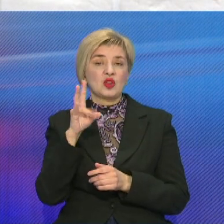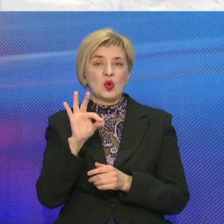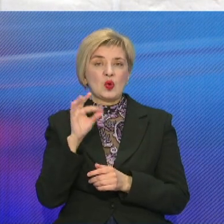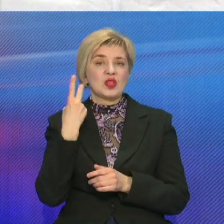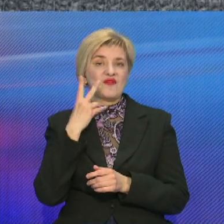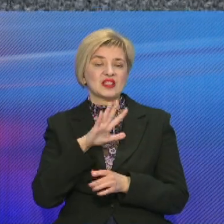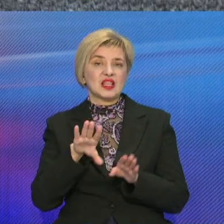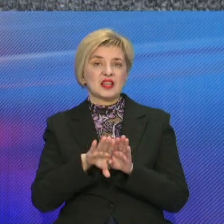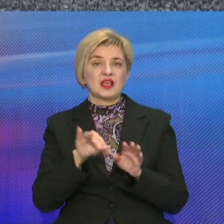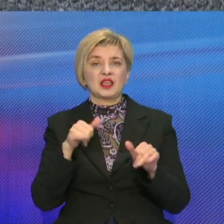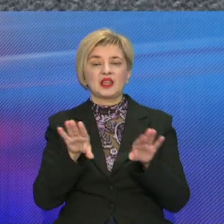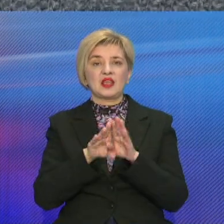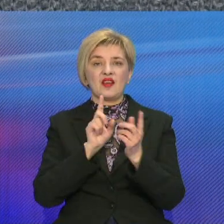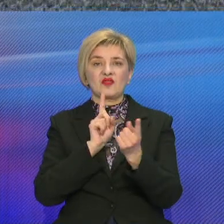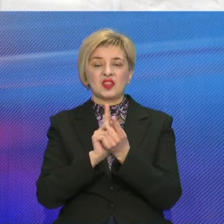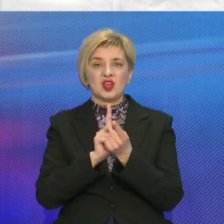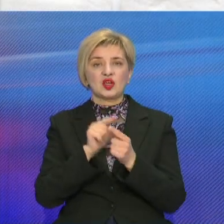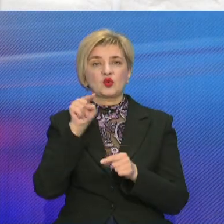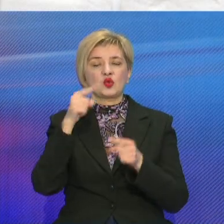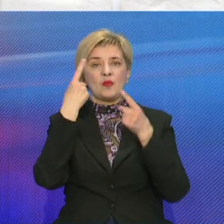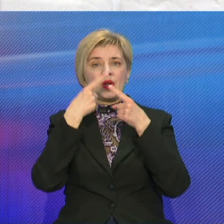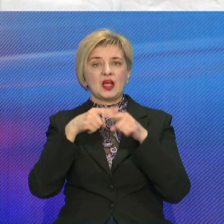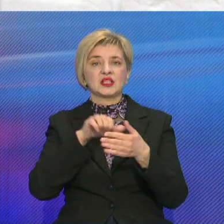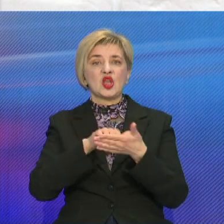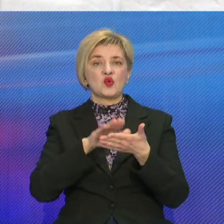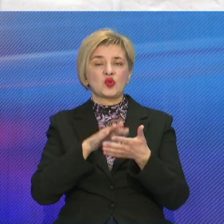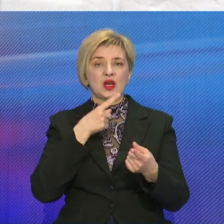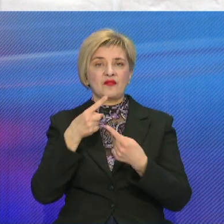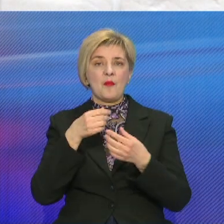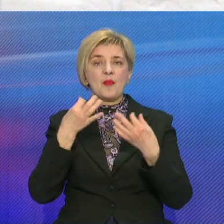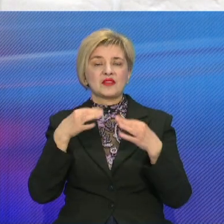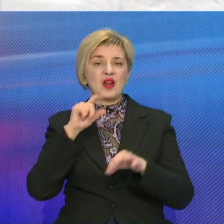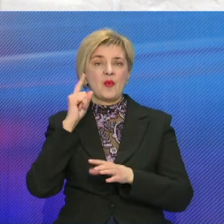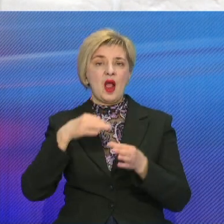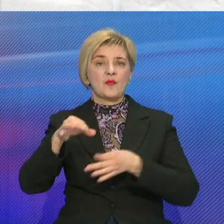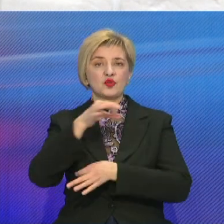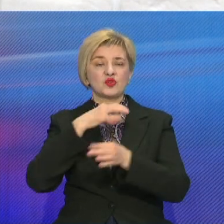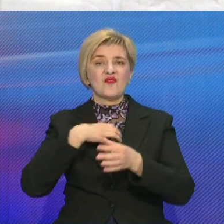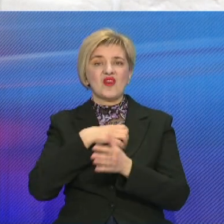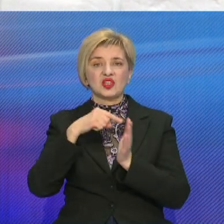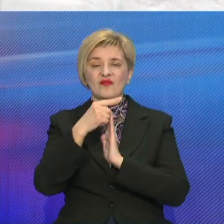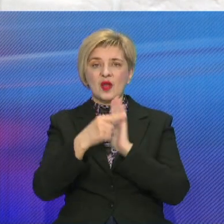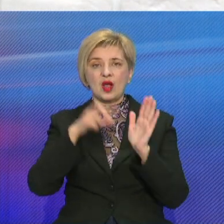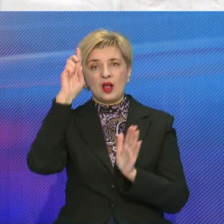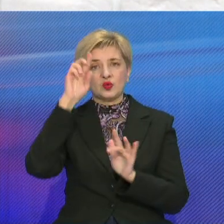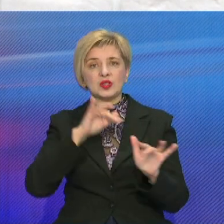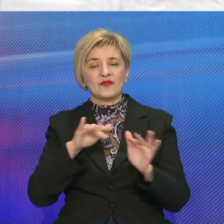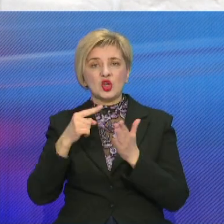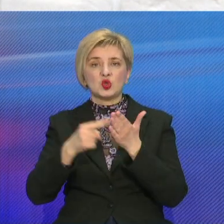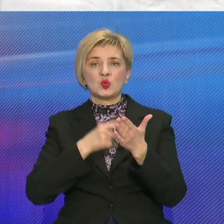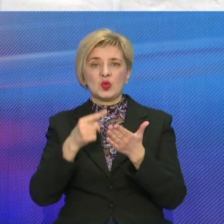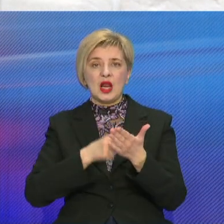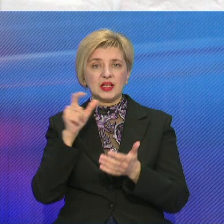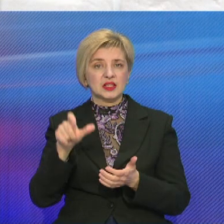же проект «Зачетный разговор», позволяет молодежи обсудить важные вопросы с государственными деятелями,